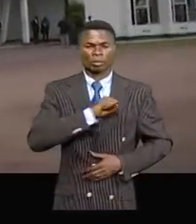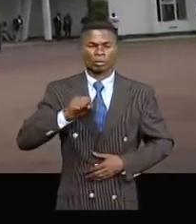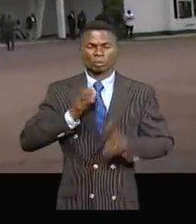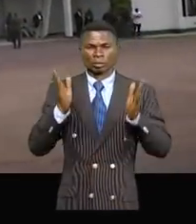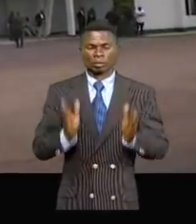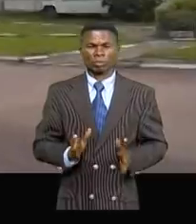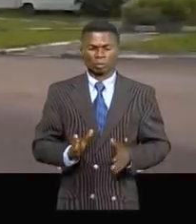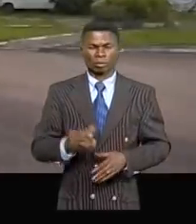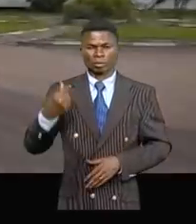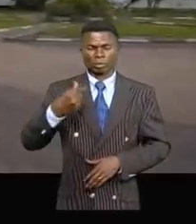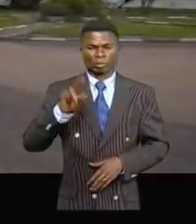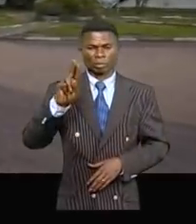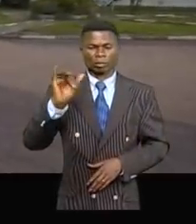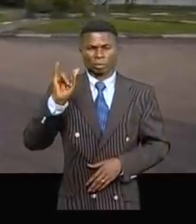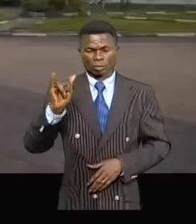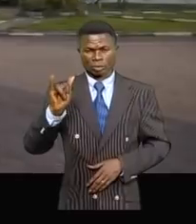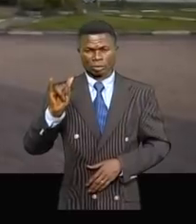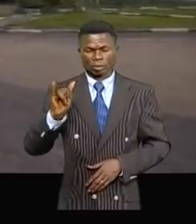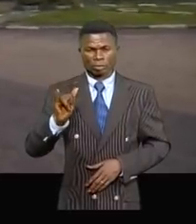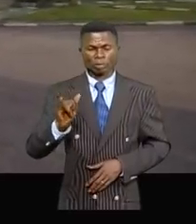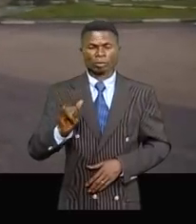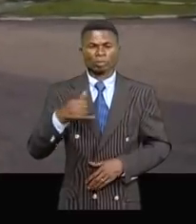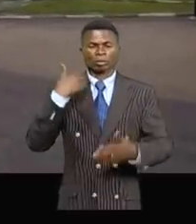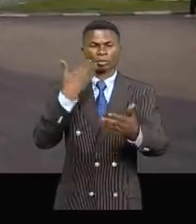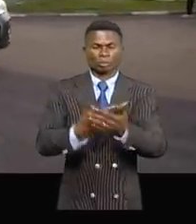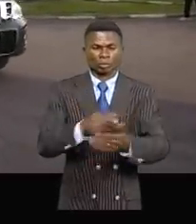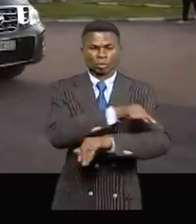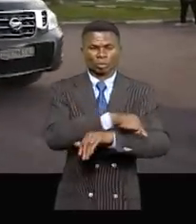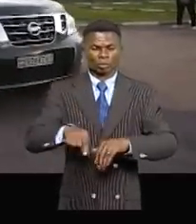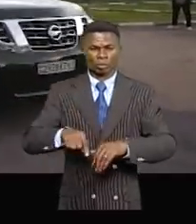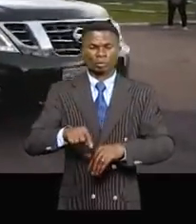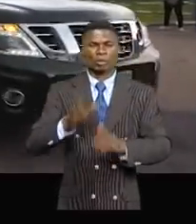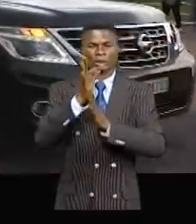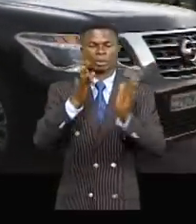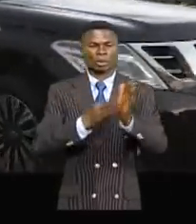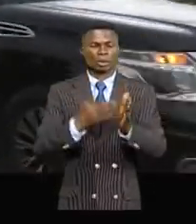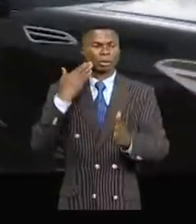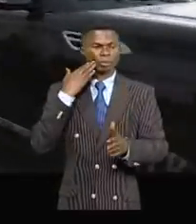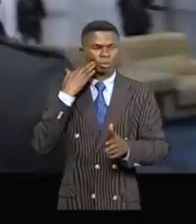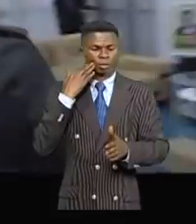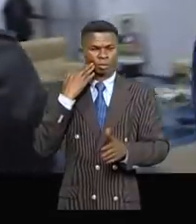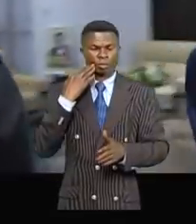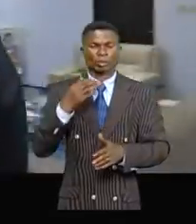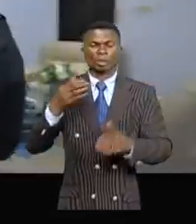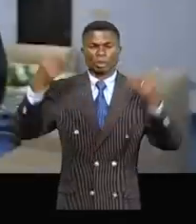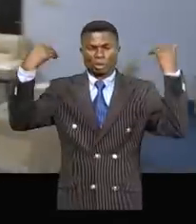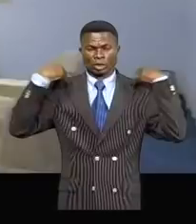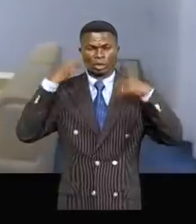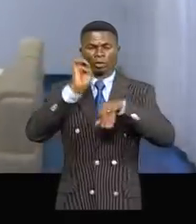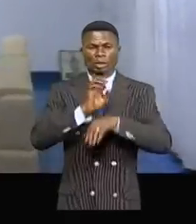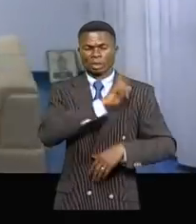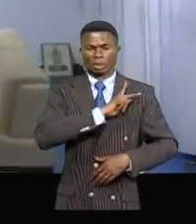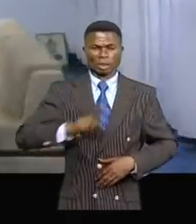Guy Luando Mboyo a été reçu ce vendredi 18 mars 2021 par son éminence Simon